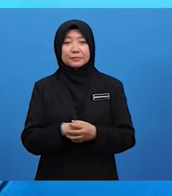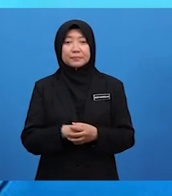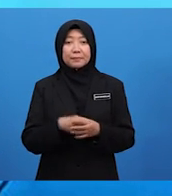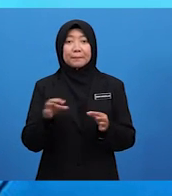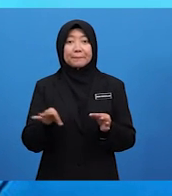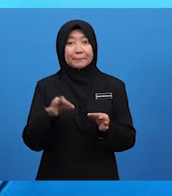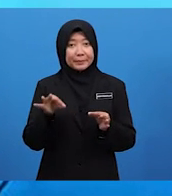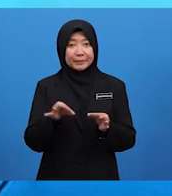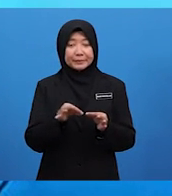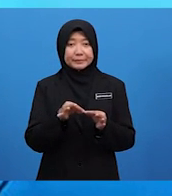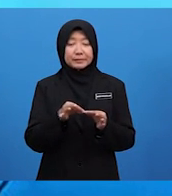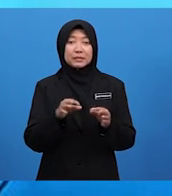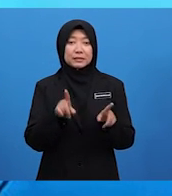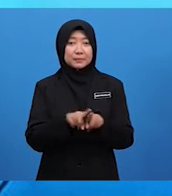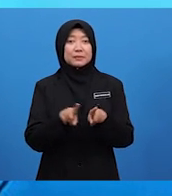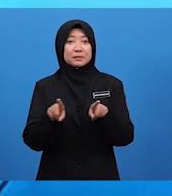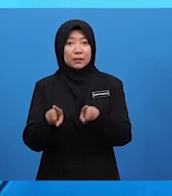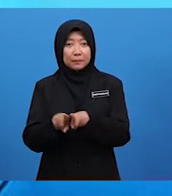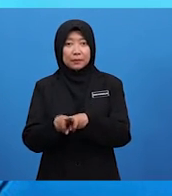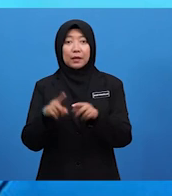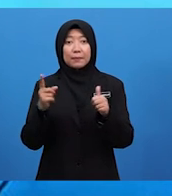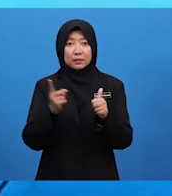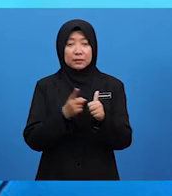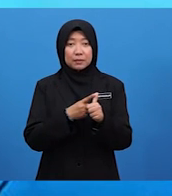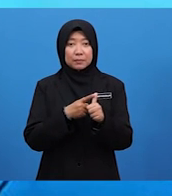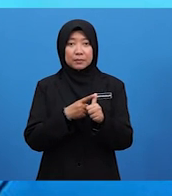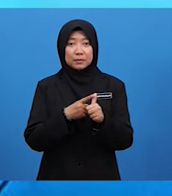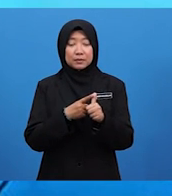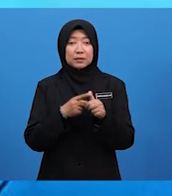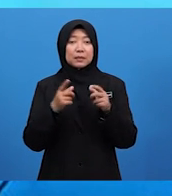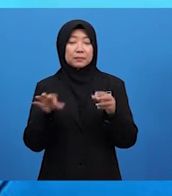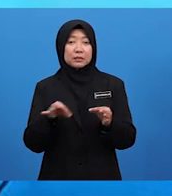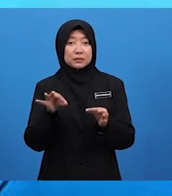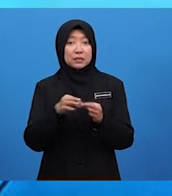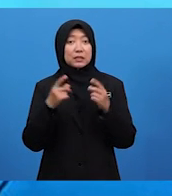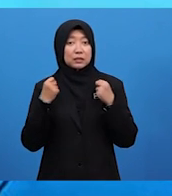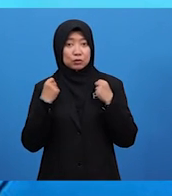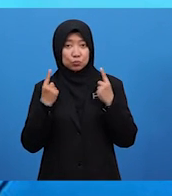skirt bersama-sama. Pertama, menjahit isu.